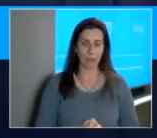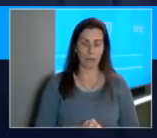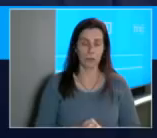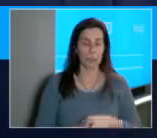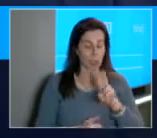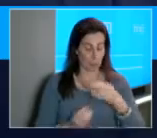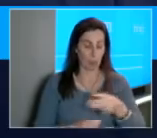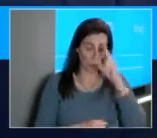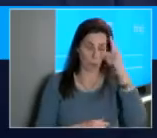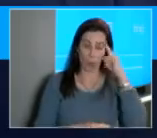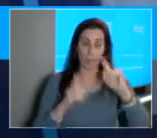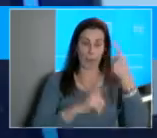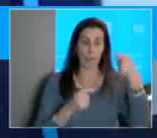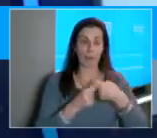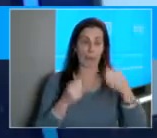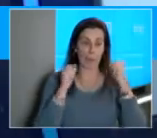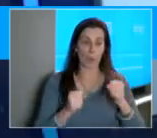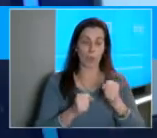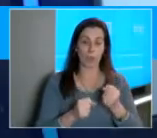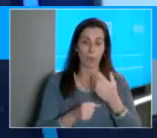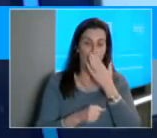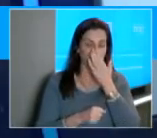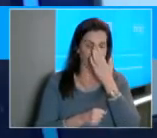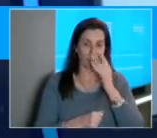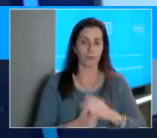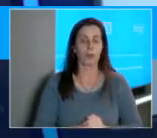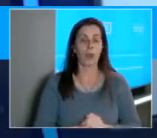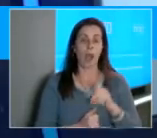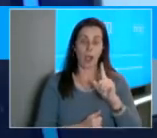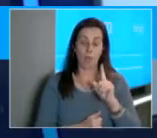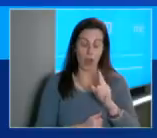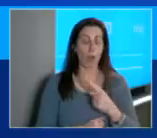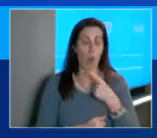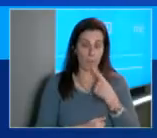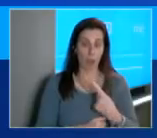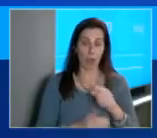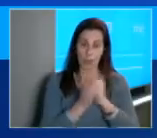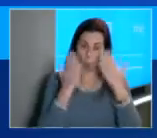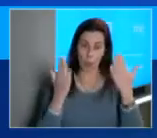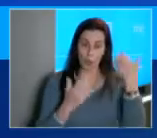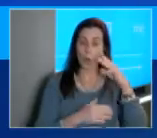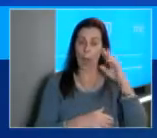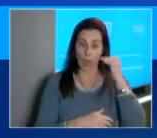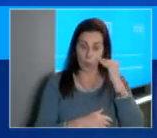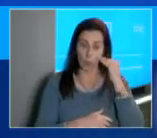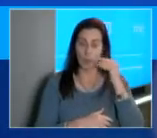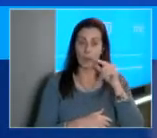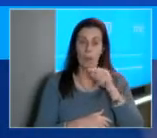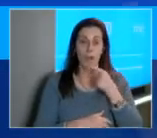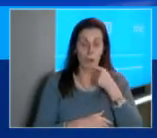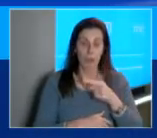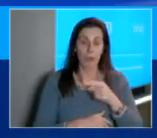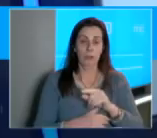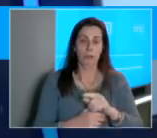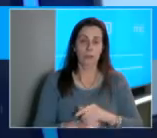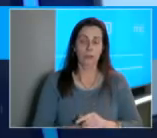המון סיכונים. אתה לא יודע מה יקרה מבחינה ביטחונית. אני מסכים. אבל, כן, אבל, ברוך... אבל הוא תדרך, רק נגיד, הוא תדרך, כן, את העיתונאים שהיו בוושינגטון, באלה המילים, ביום